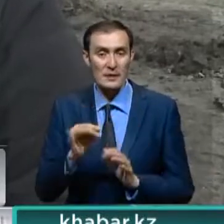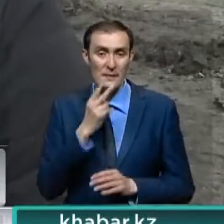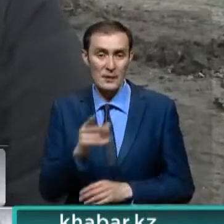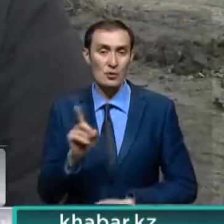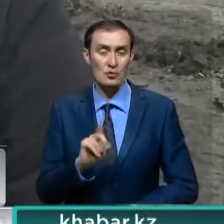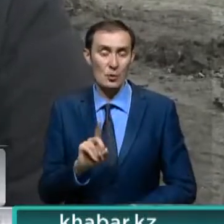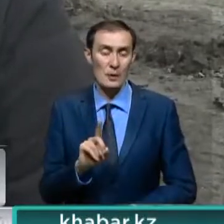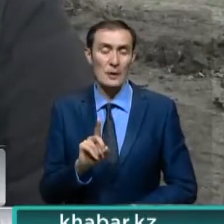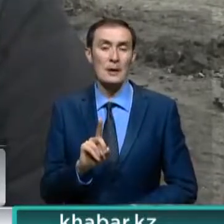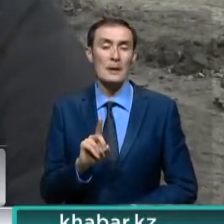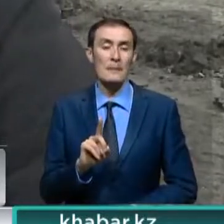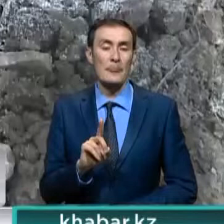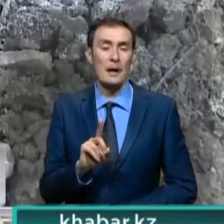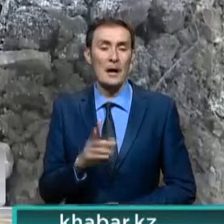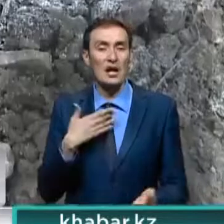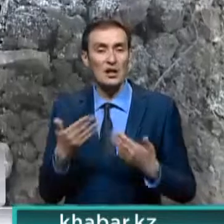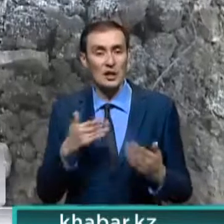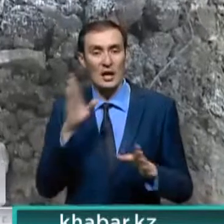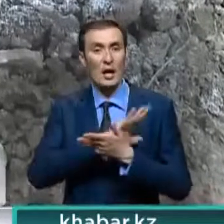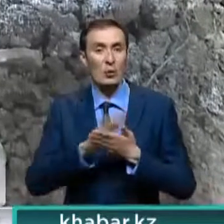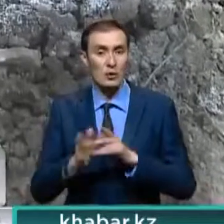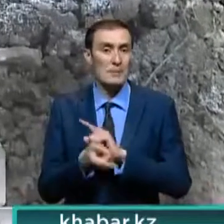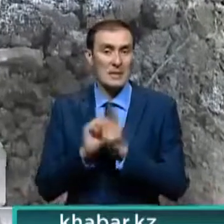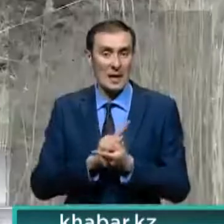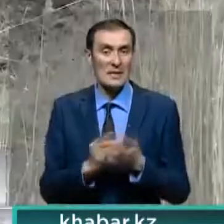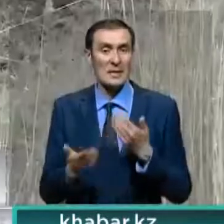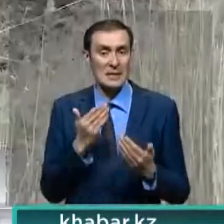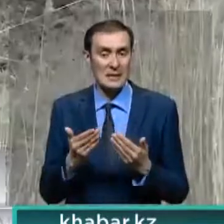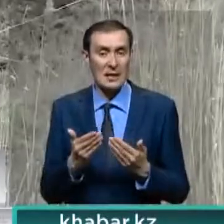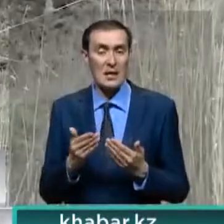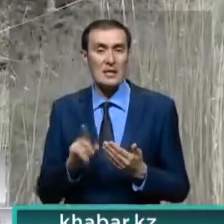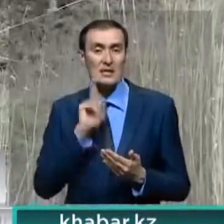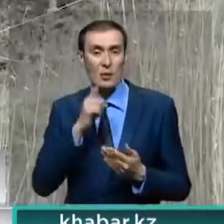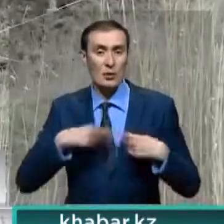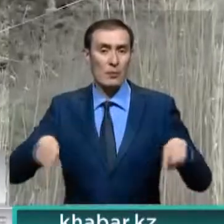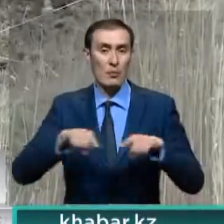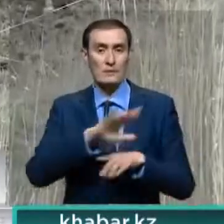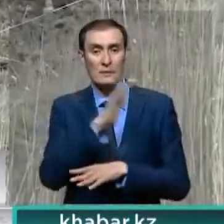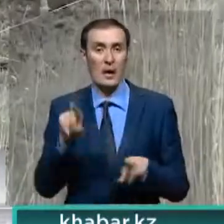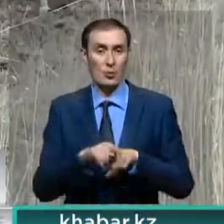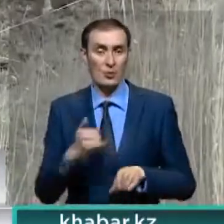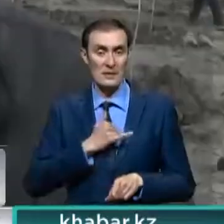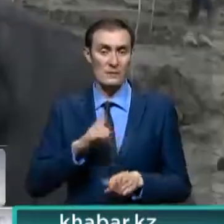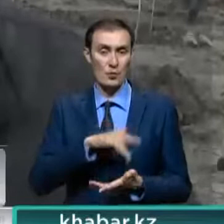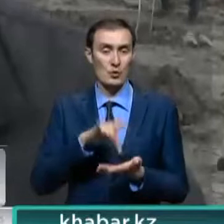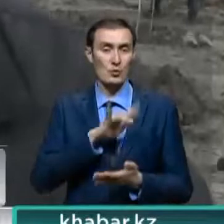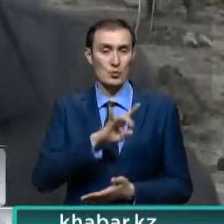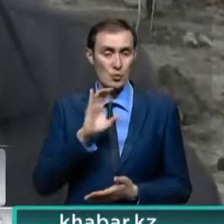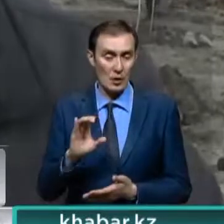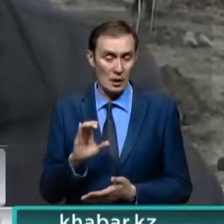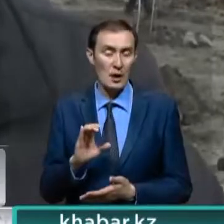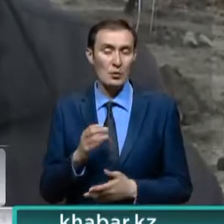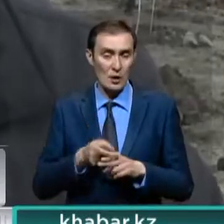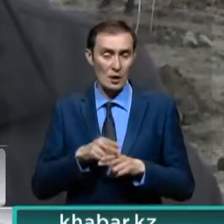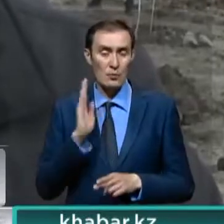что отношение к экологии меняется. Если этот зеленый пояс появится, как по принципу мы видим в нашей столице Нур-Султана, то